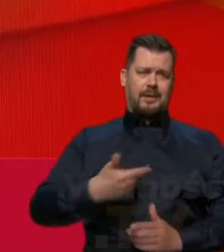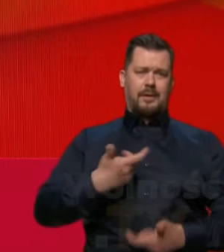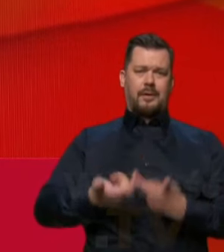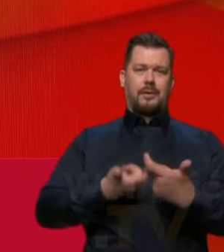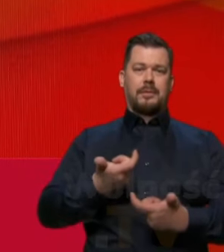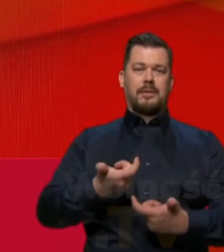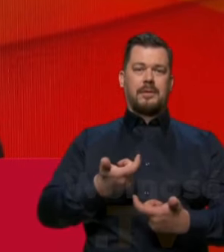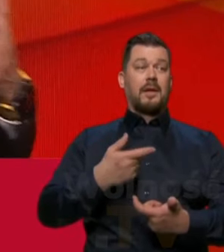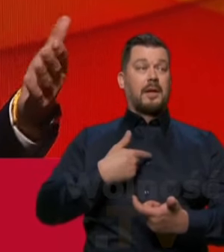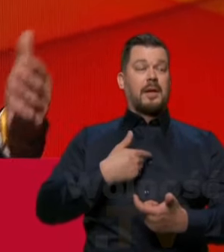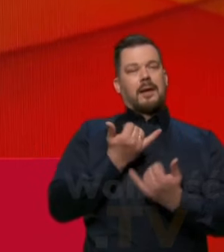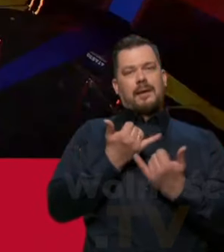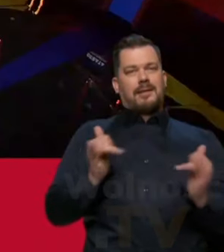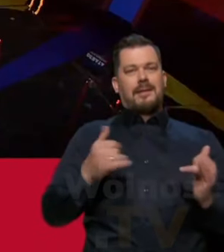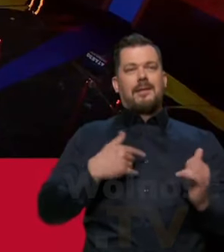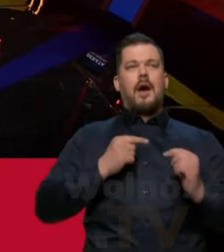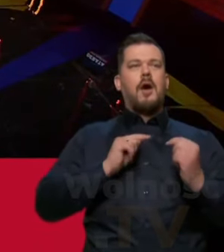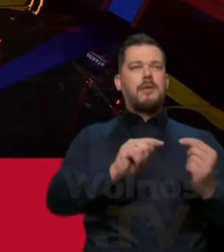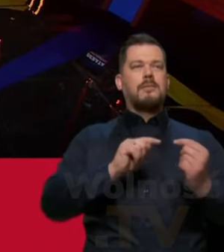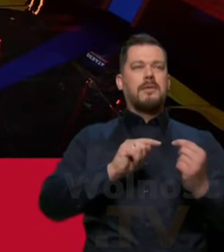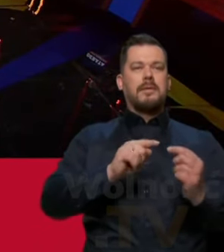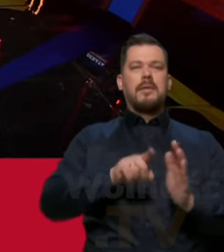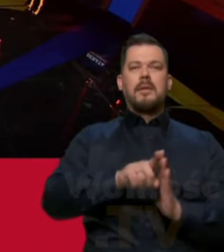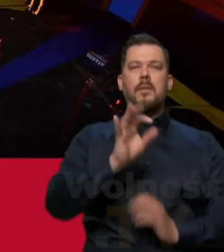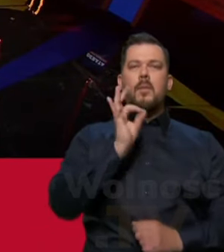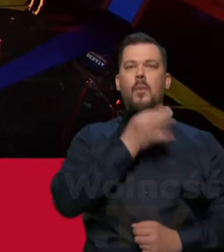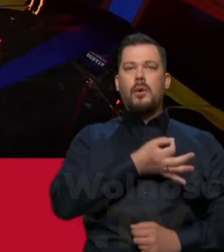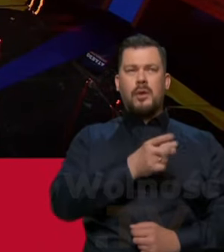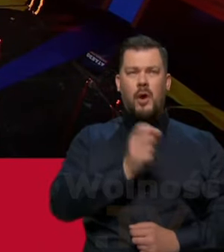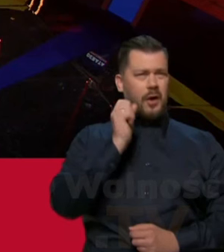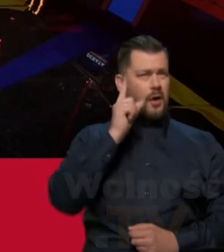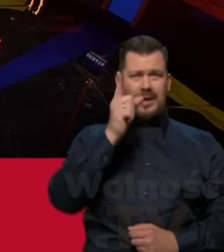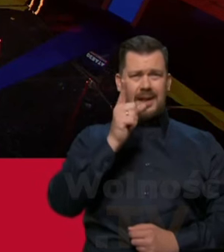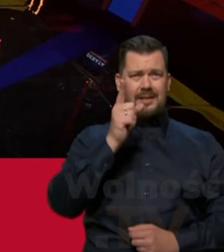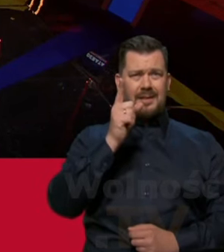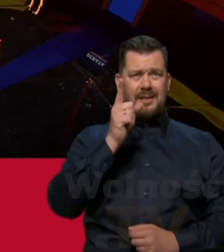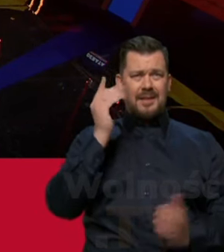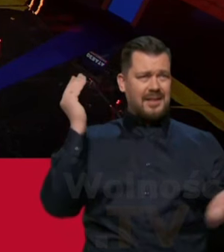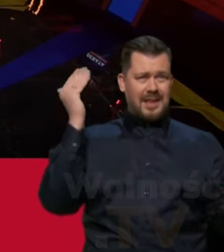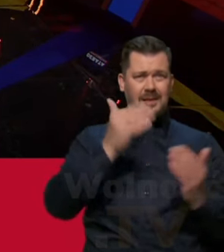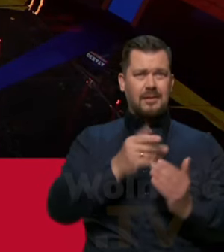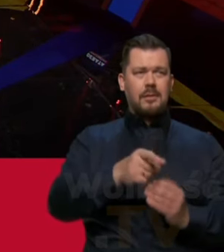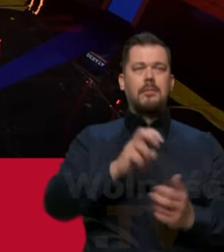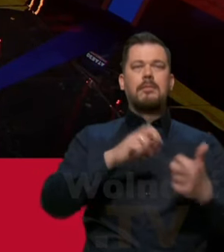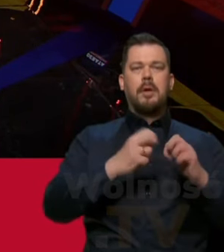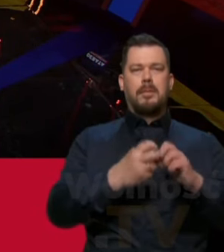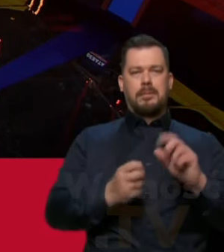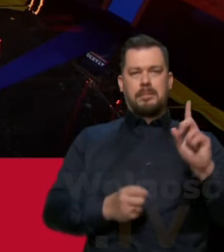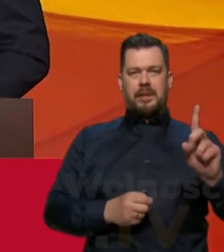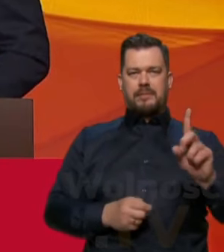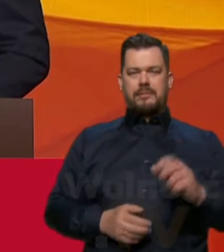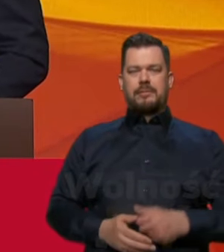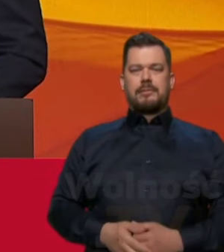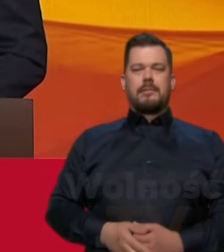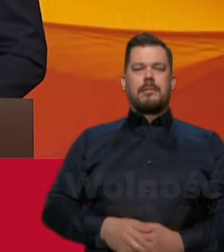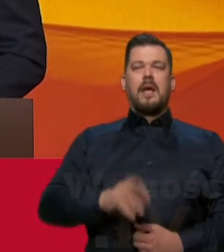w przeciwieństwie do pana rozmawiam z młodym pokoleniem, które mówi mi o tym od rana do wieczora, że to jest problem numer jeden. Pan Rafał Trzaskowski odpowiadał na